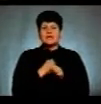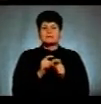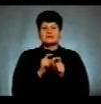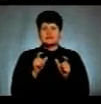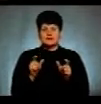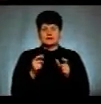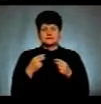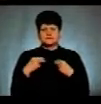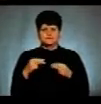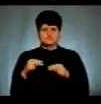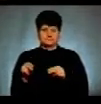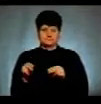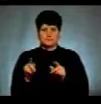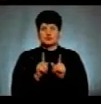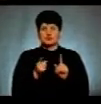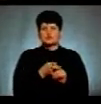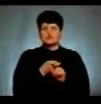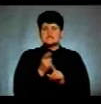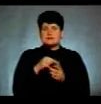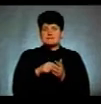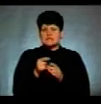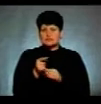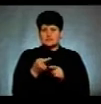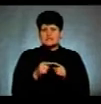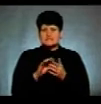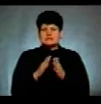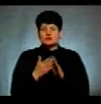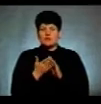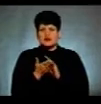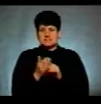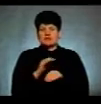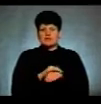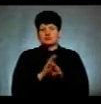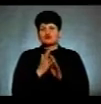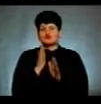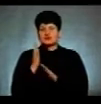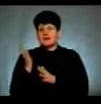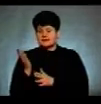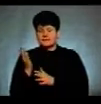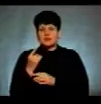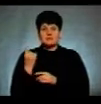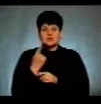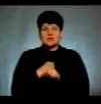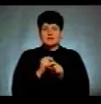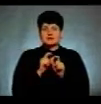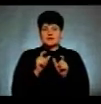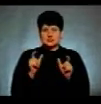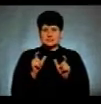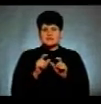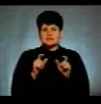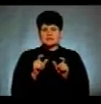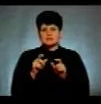закладів відпускає. Що стосується міста Тернополя, у цієї ситуації, фактично черг і так далі. Ну, найперше, аптечні заклади